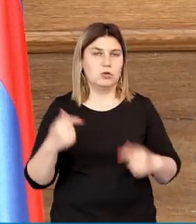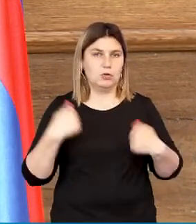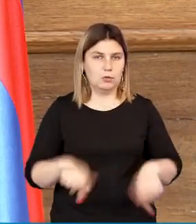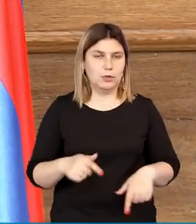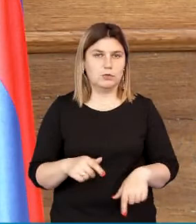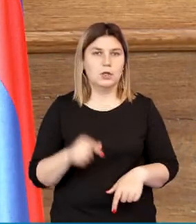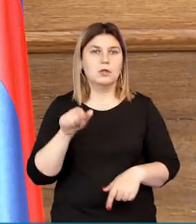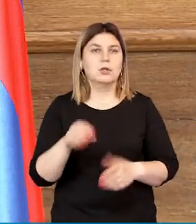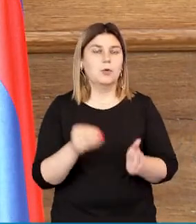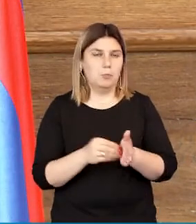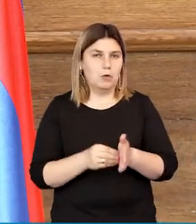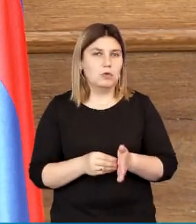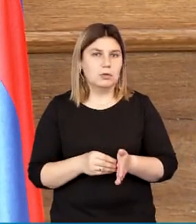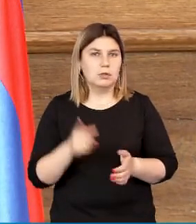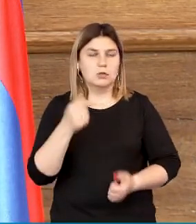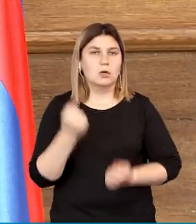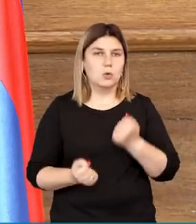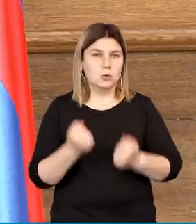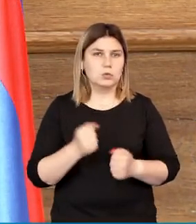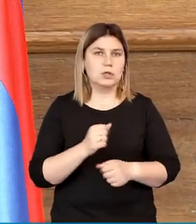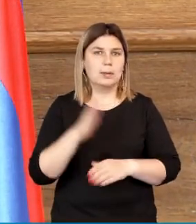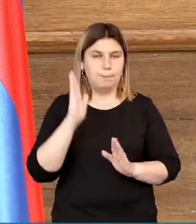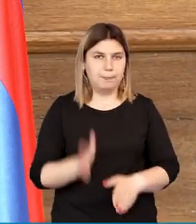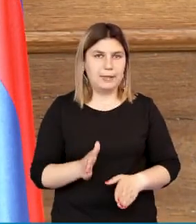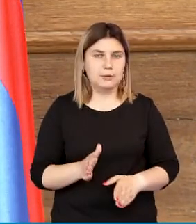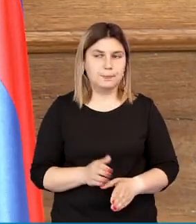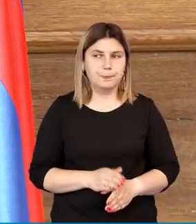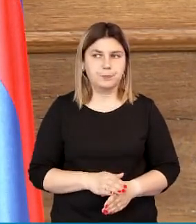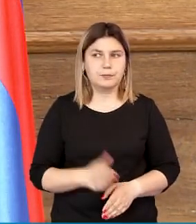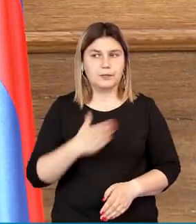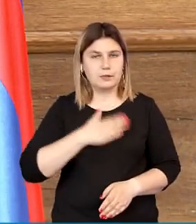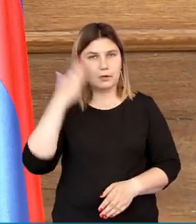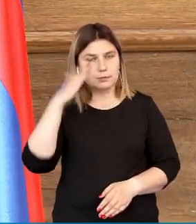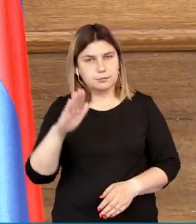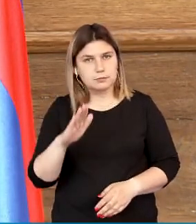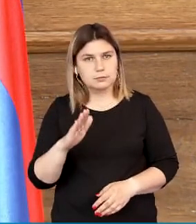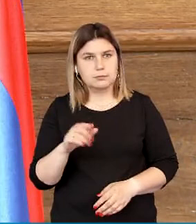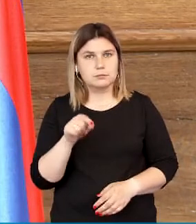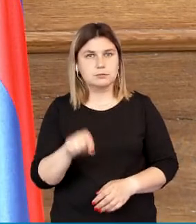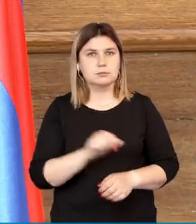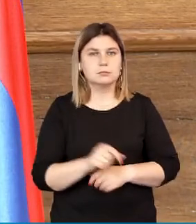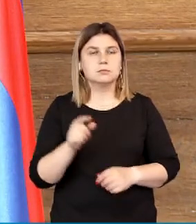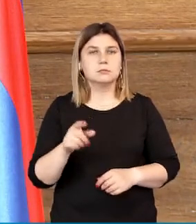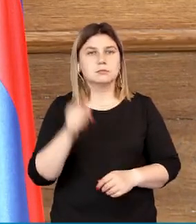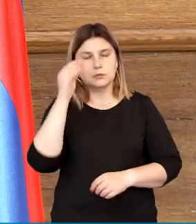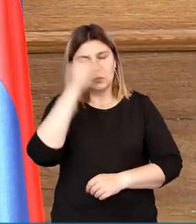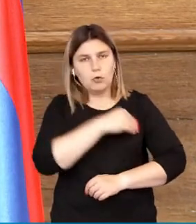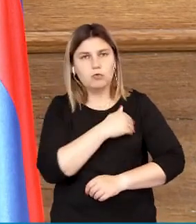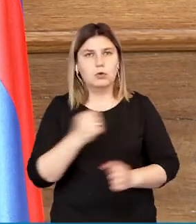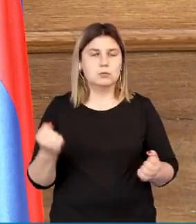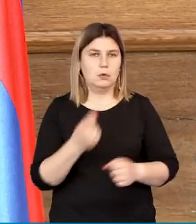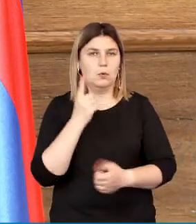Temu to służy i te utrudnienia niestety się pojawią. Mam nadzieję, że sobie na poziomie poszczególnych szkół i klas z tym